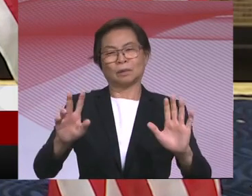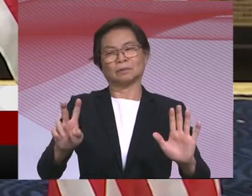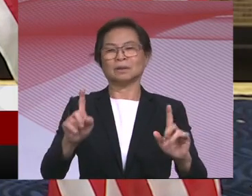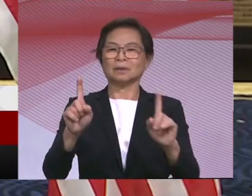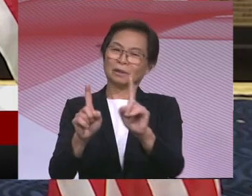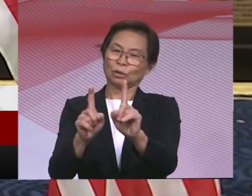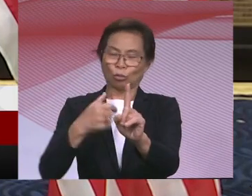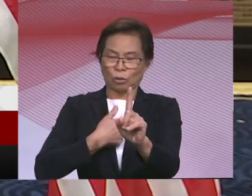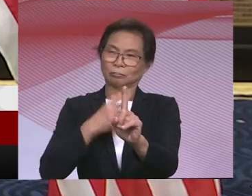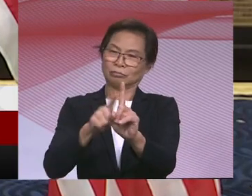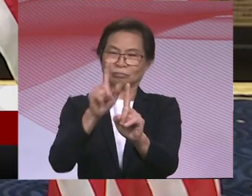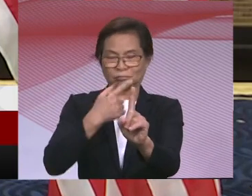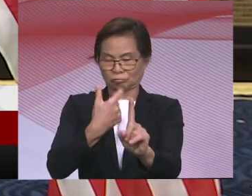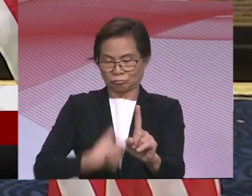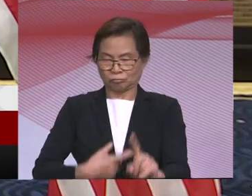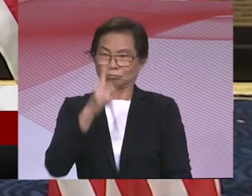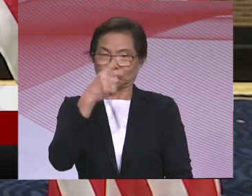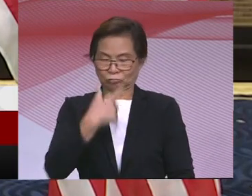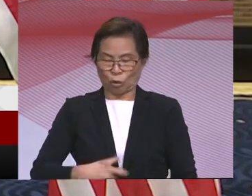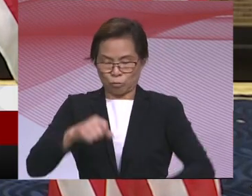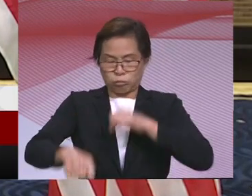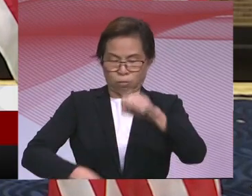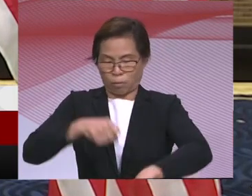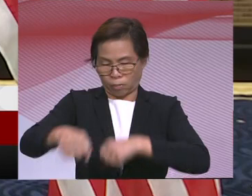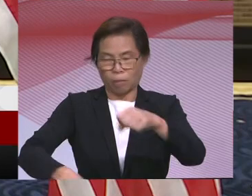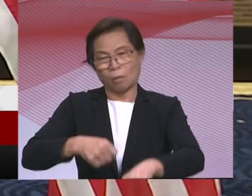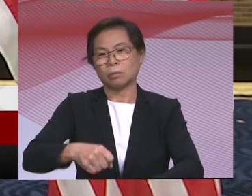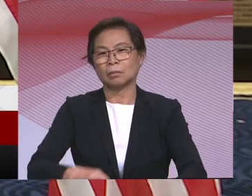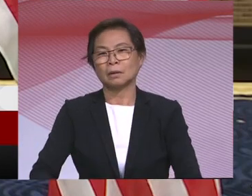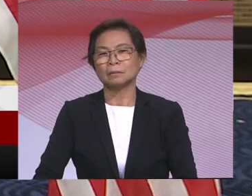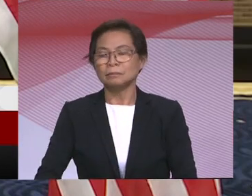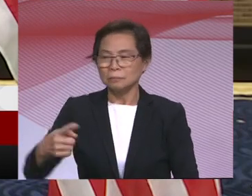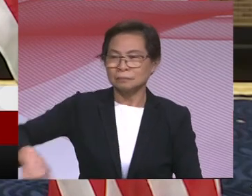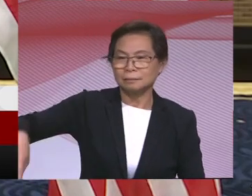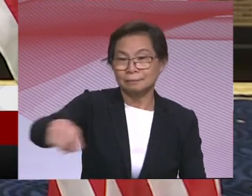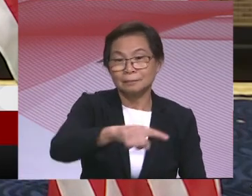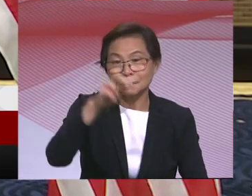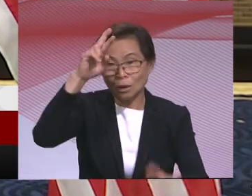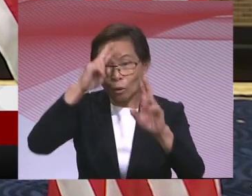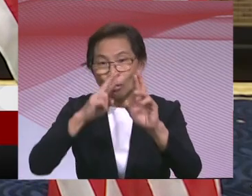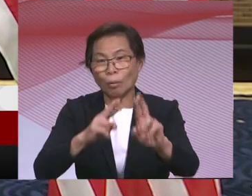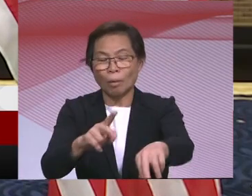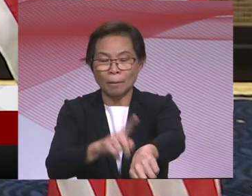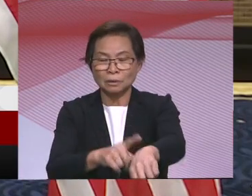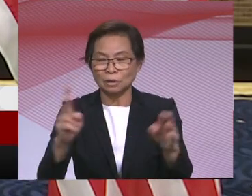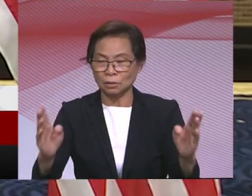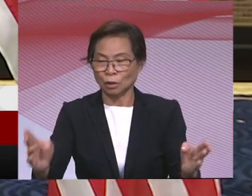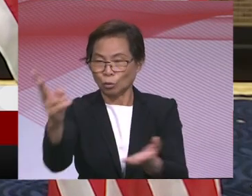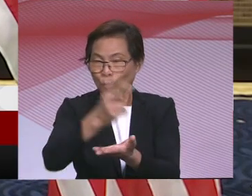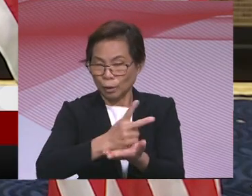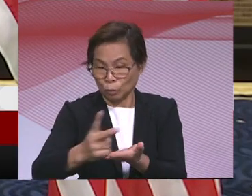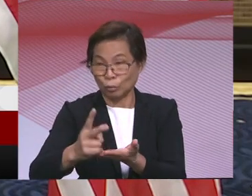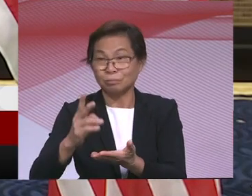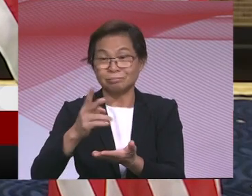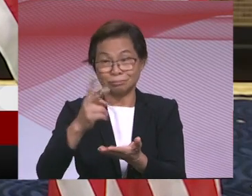seorang saja starlestari yang saya hormati Hai tempoh dua minggu yang akan